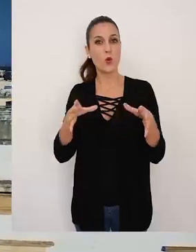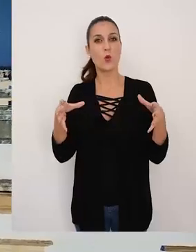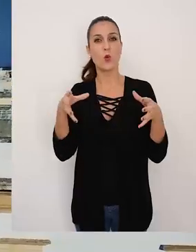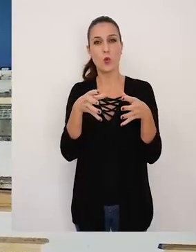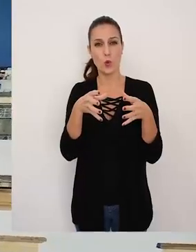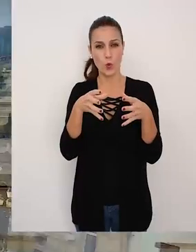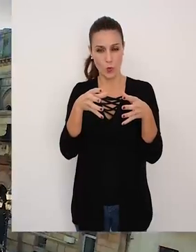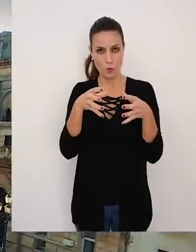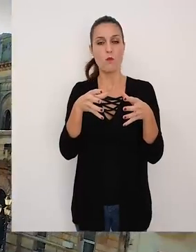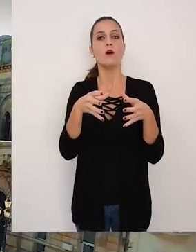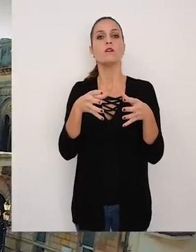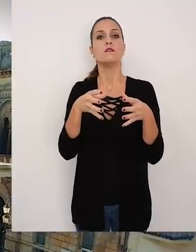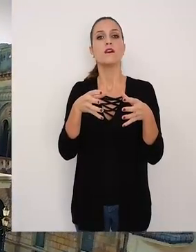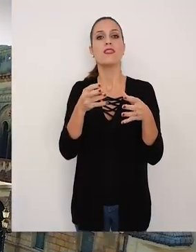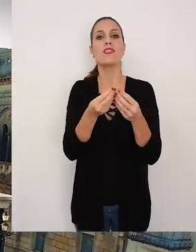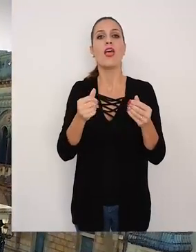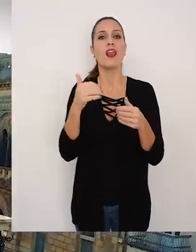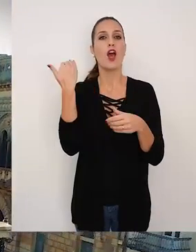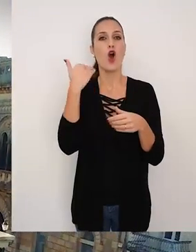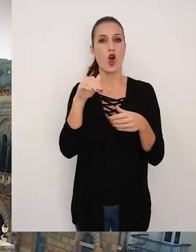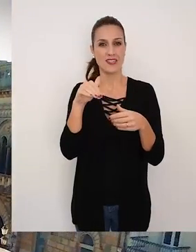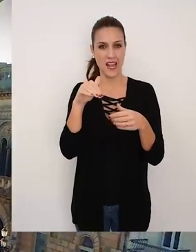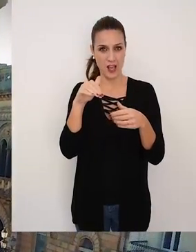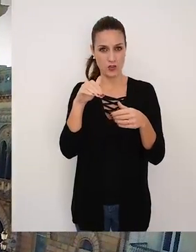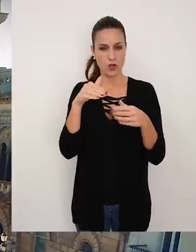Muro Leccese, Uggiano e Giurdignano.